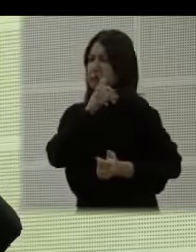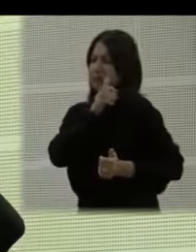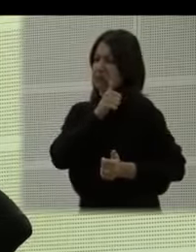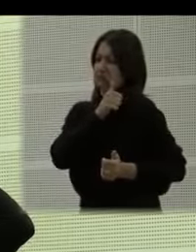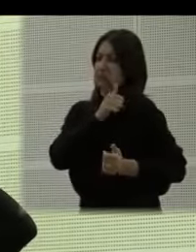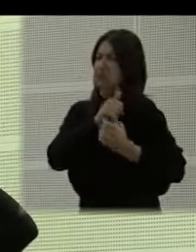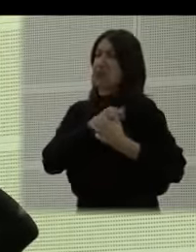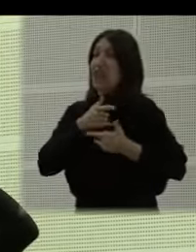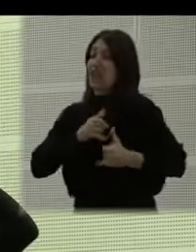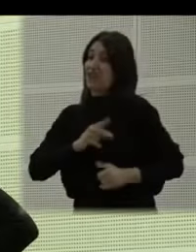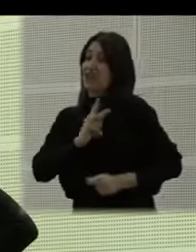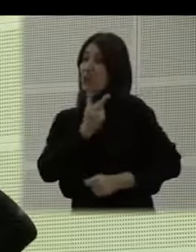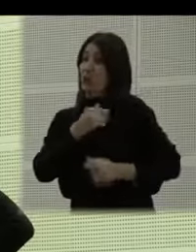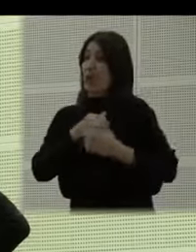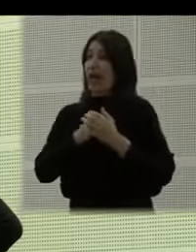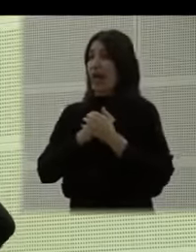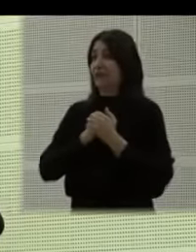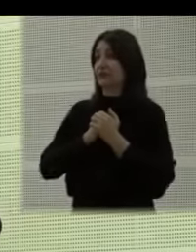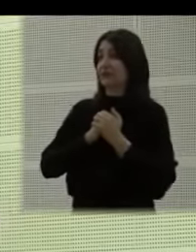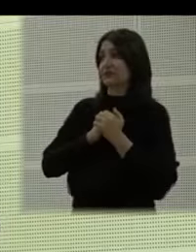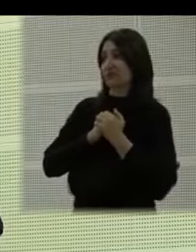Io ho due figli.